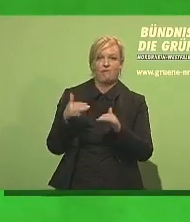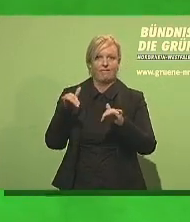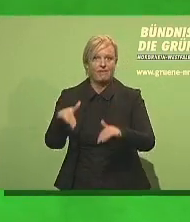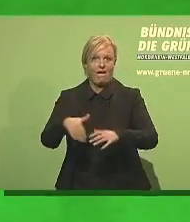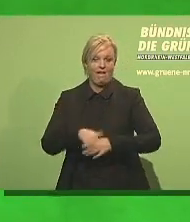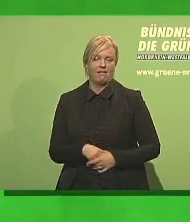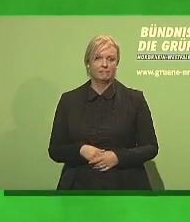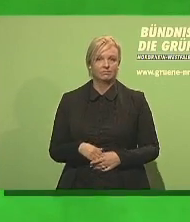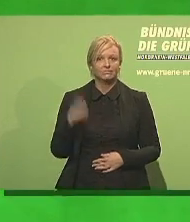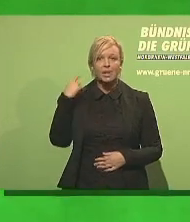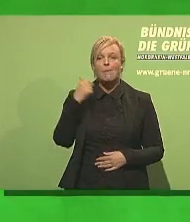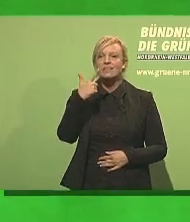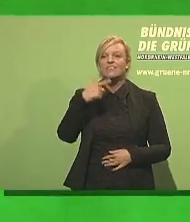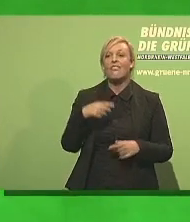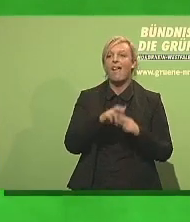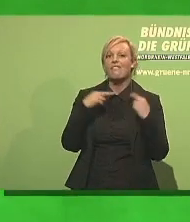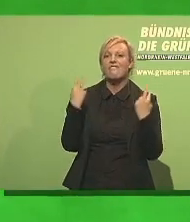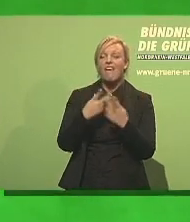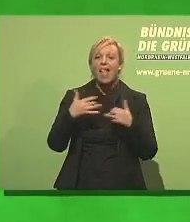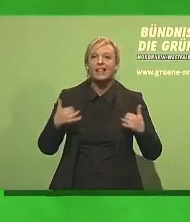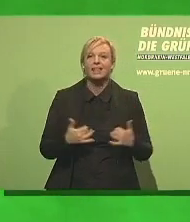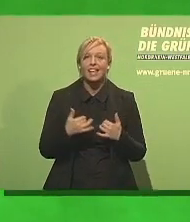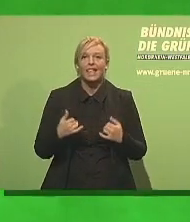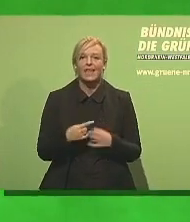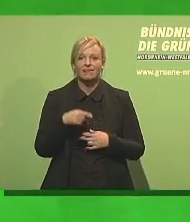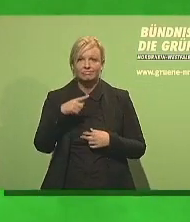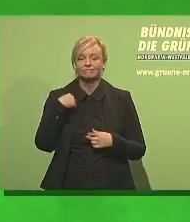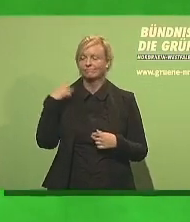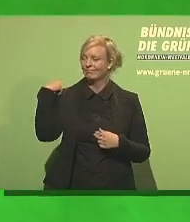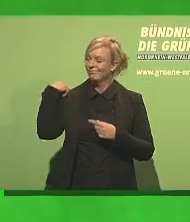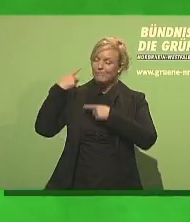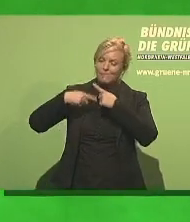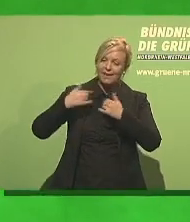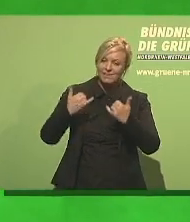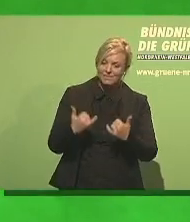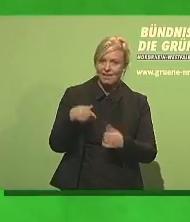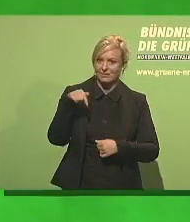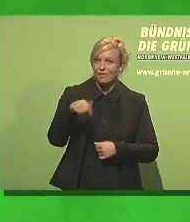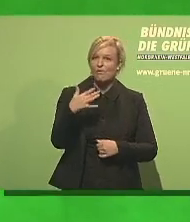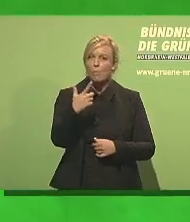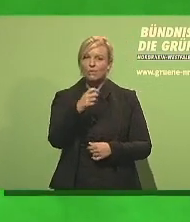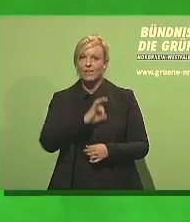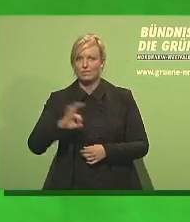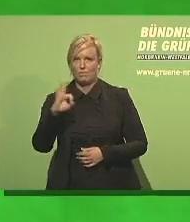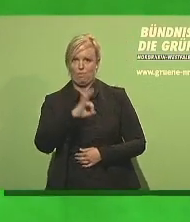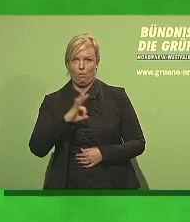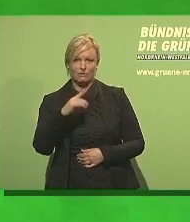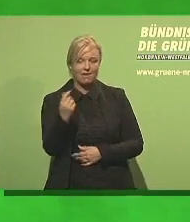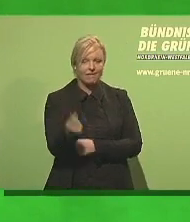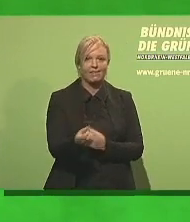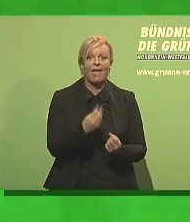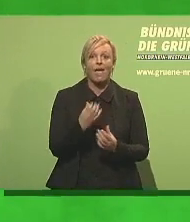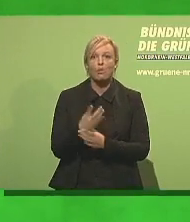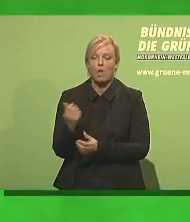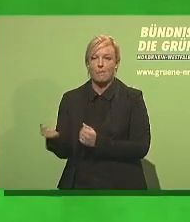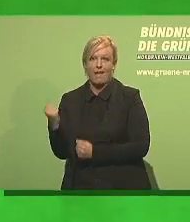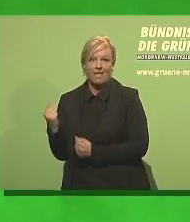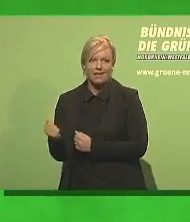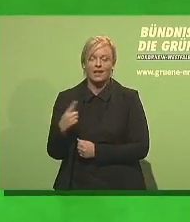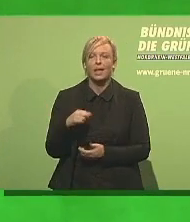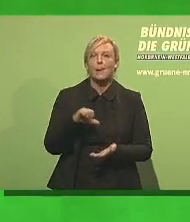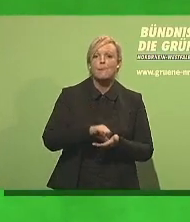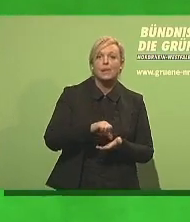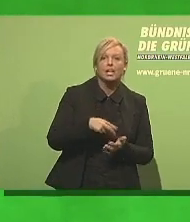Zweiten Weltkrieg gegeben hat. Diese 25% erneuerbare Energien werden durch mittelständische Unternehmen,